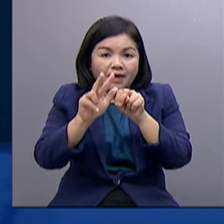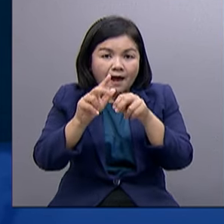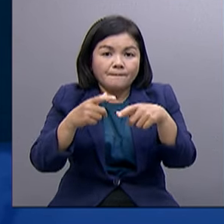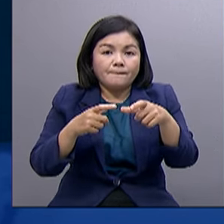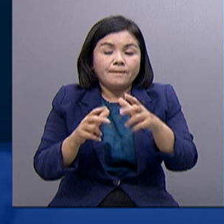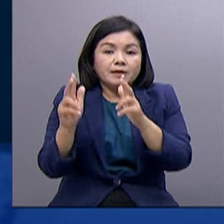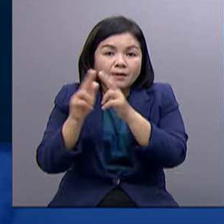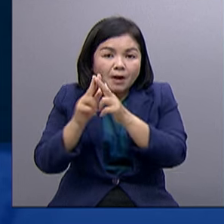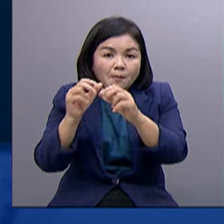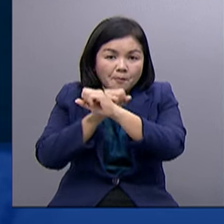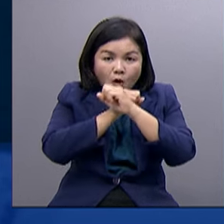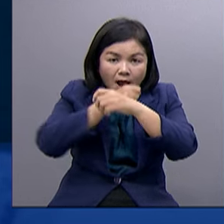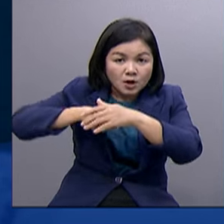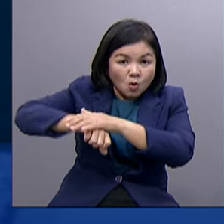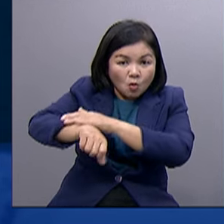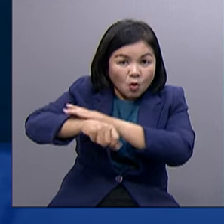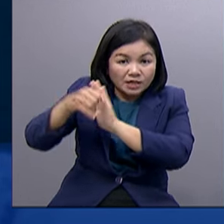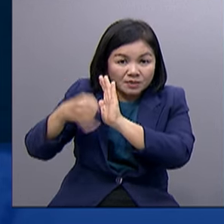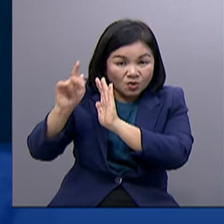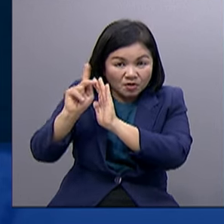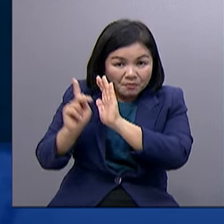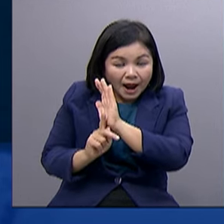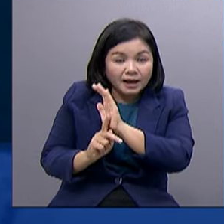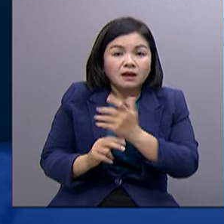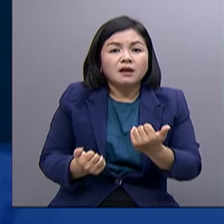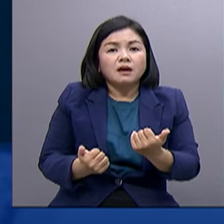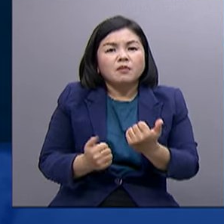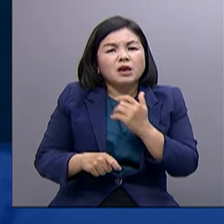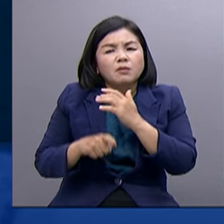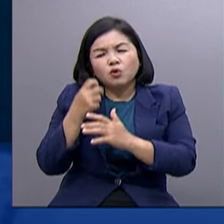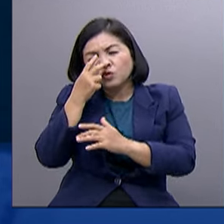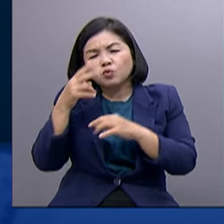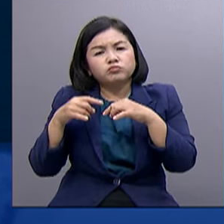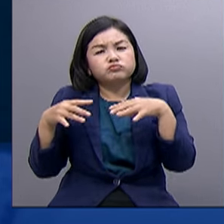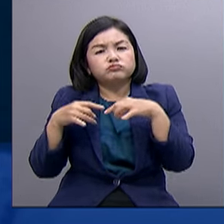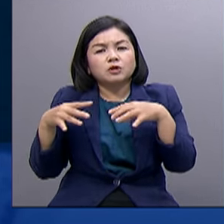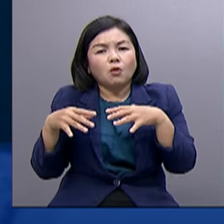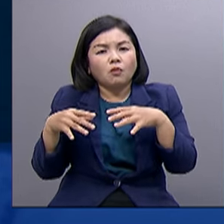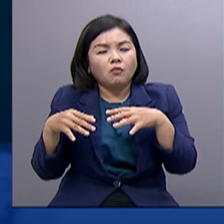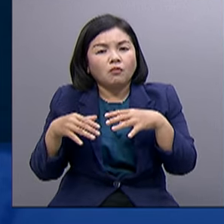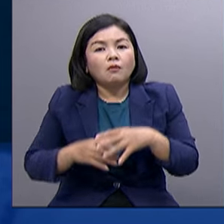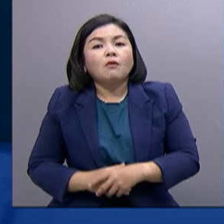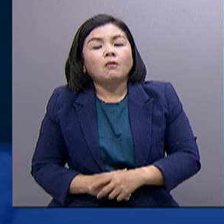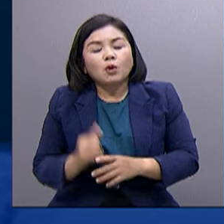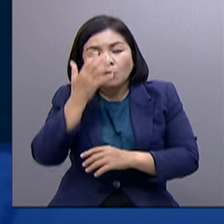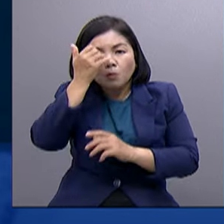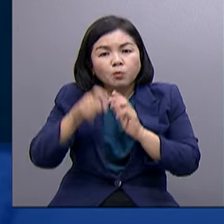ดินอันนี้มันอาจจะเป็นข้ออ้างมากกว่าที่จะเป็นเหตุผลจริงนะครับเพราะว่า